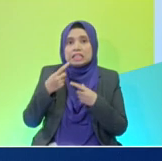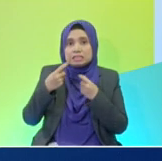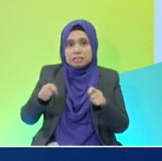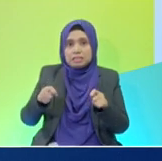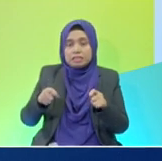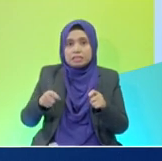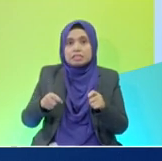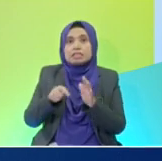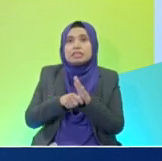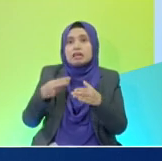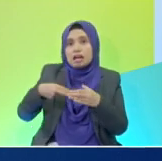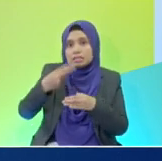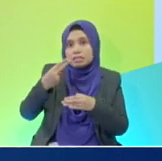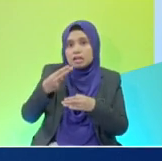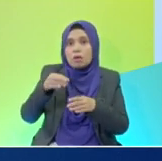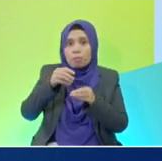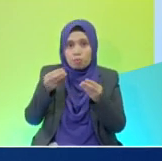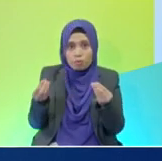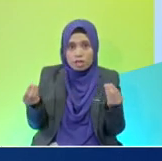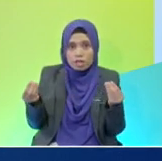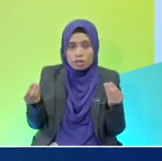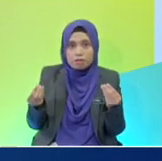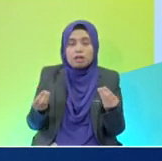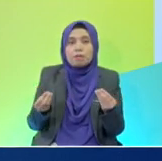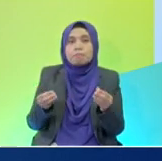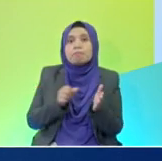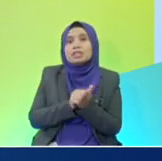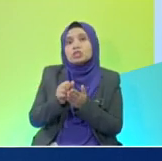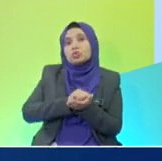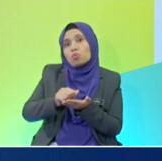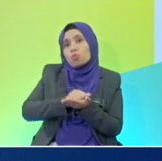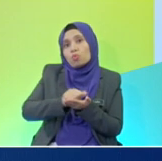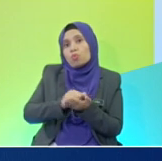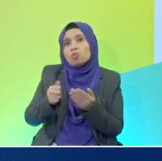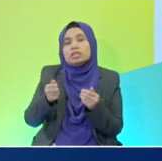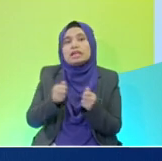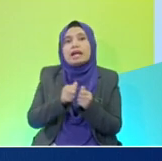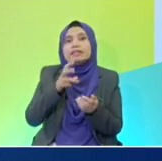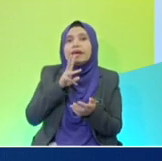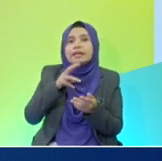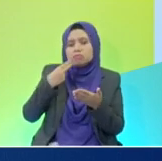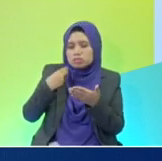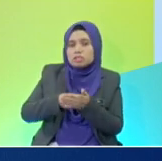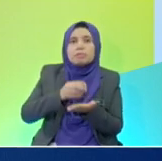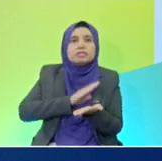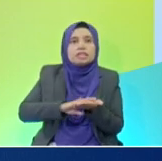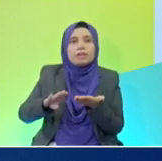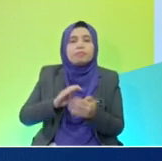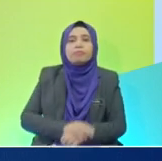pada pembukaan sirik bilas Gelung punya cat dengan air sehingga bersih Oke jawabannya